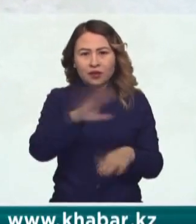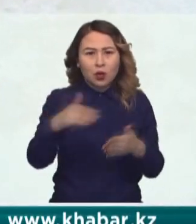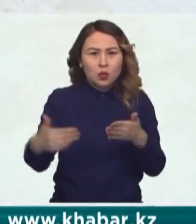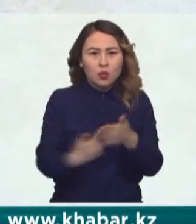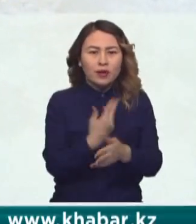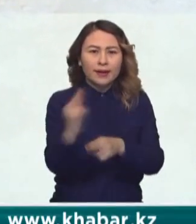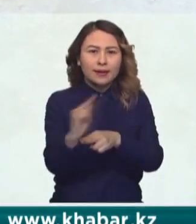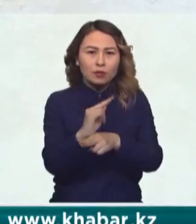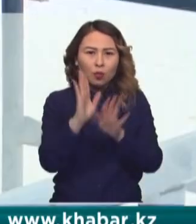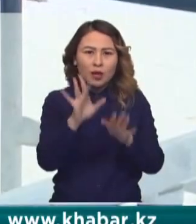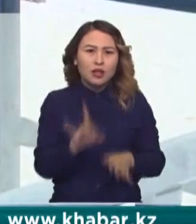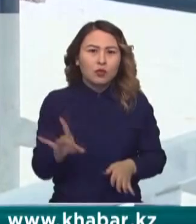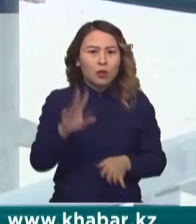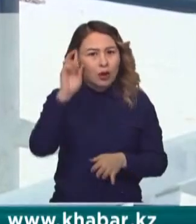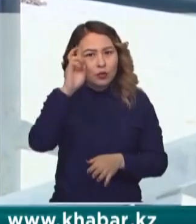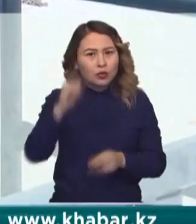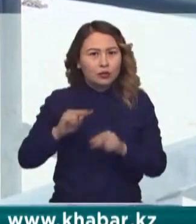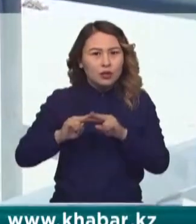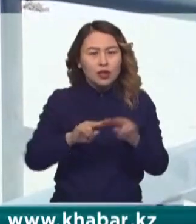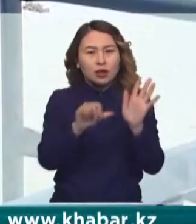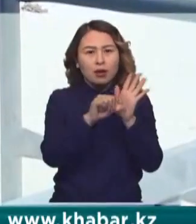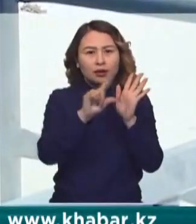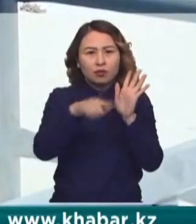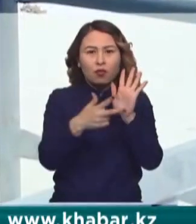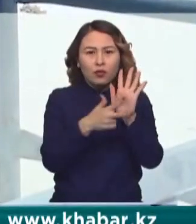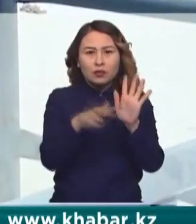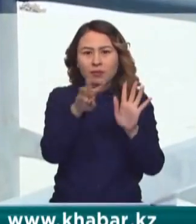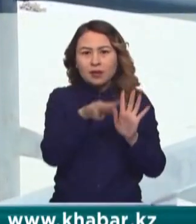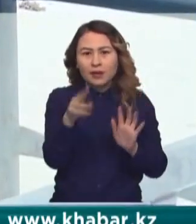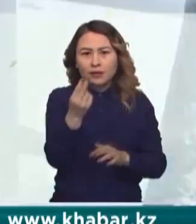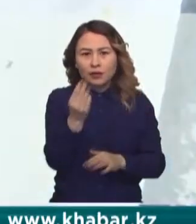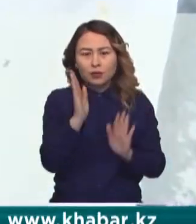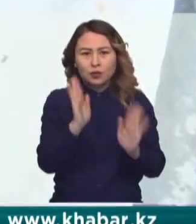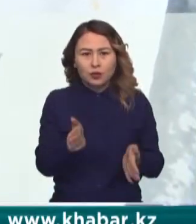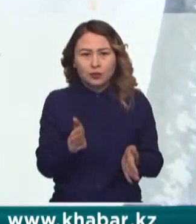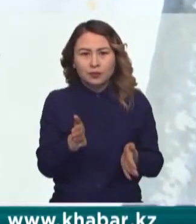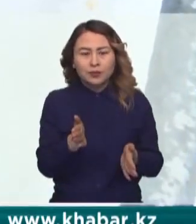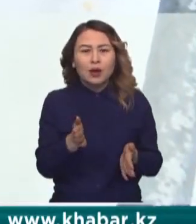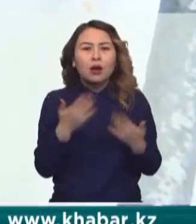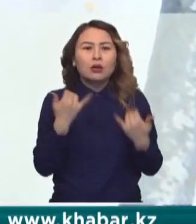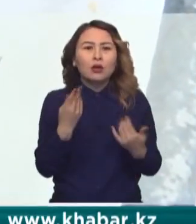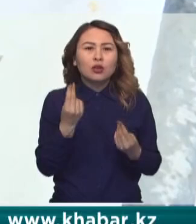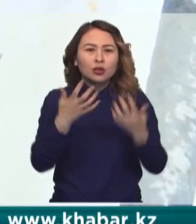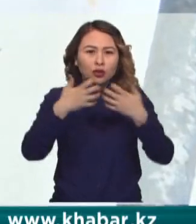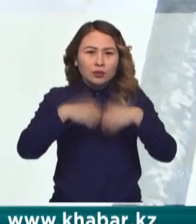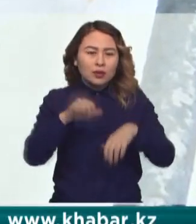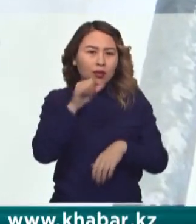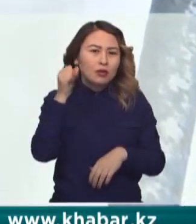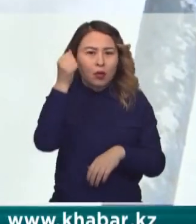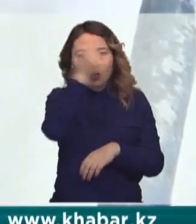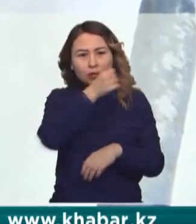Бұл мақсаттарға республикалық бюджеттен 6,8 миллиард теңге бөлінеді дейді мамандар. Қаржы көлемі былтырғы